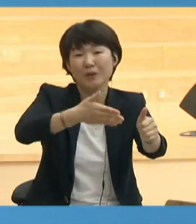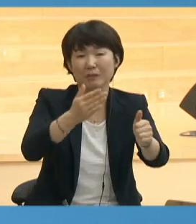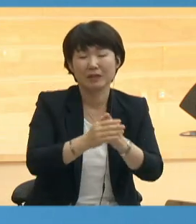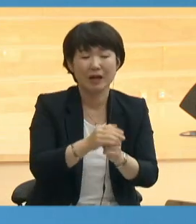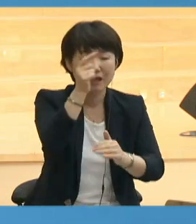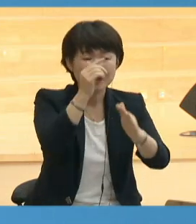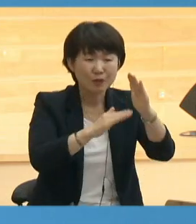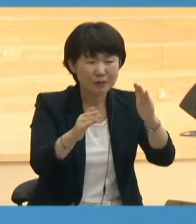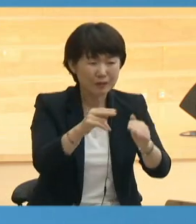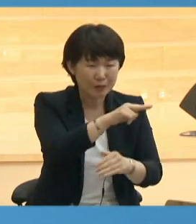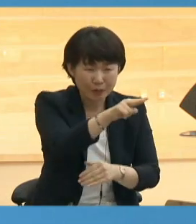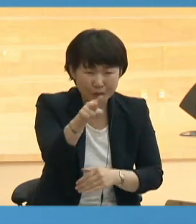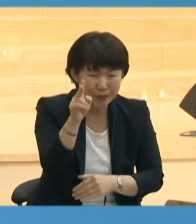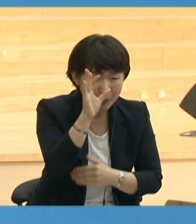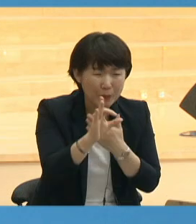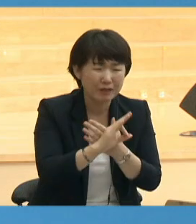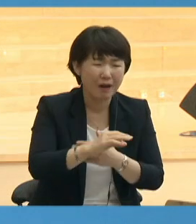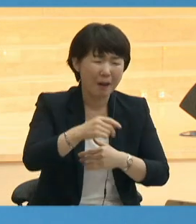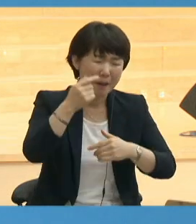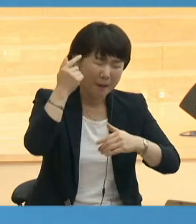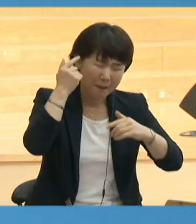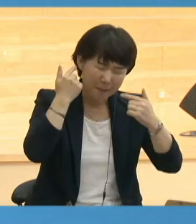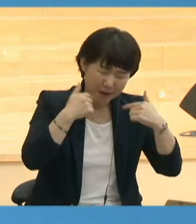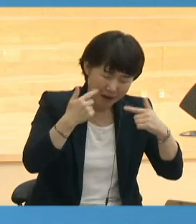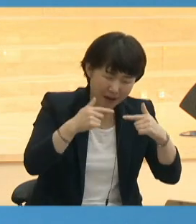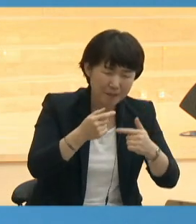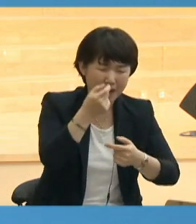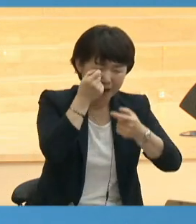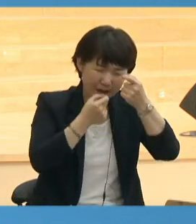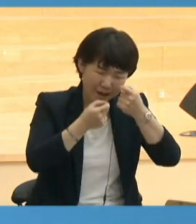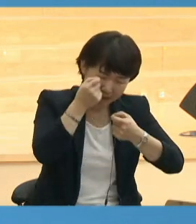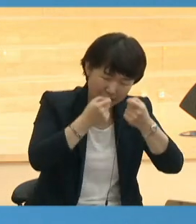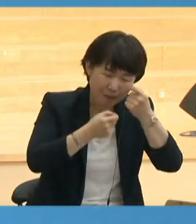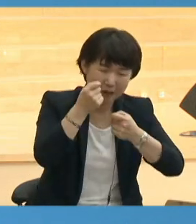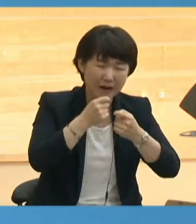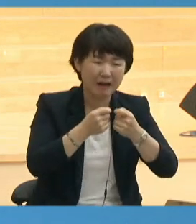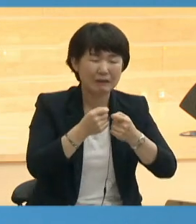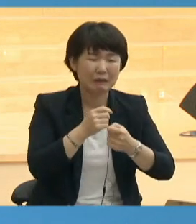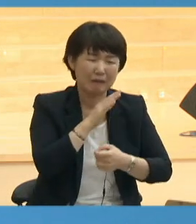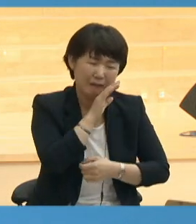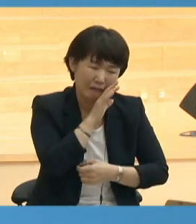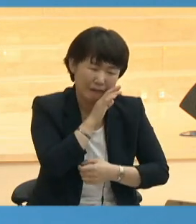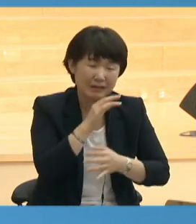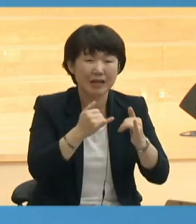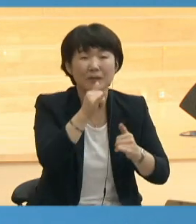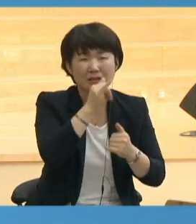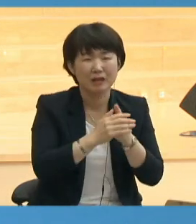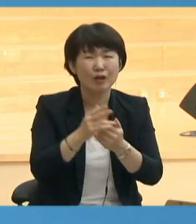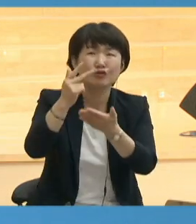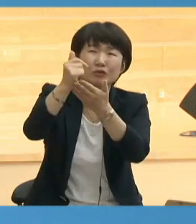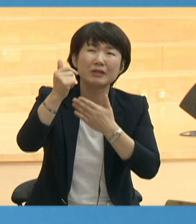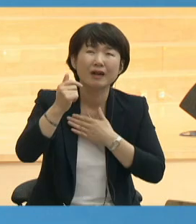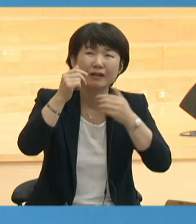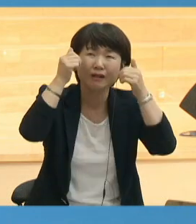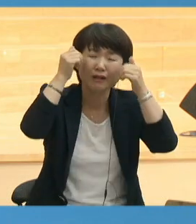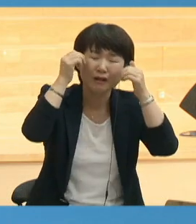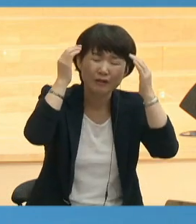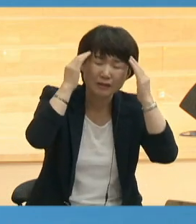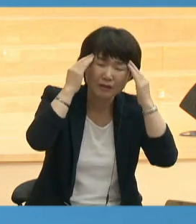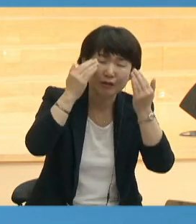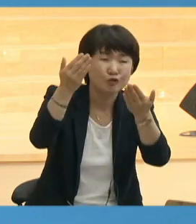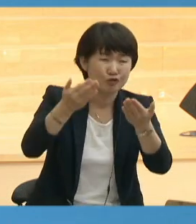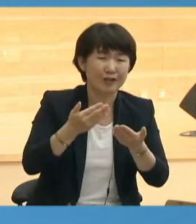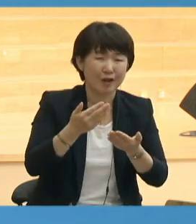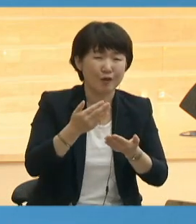보면요 밤낮 울고불고 난리야 아 주께서 내게 실행을 좋은 때 그 얘기를